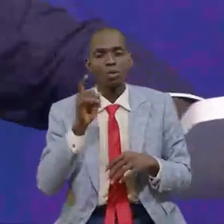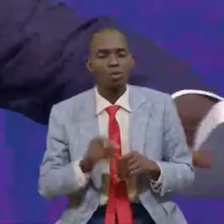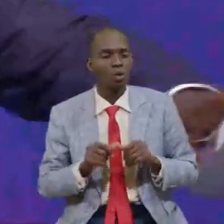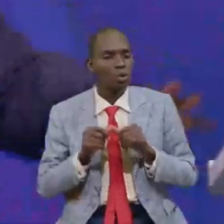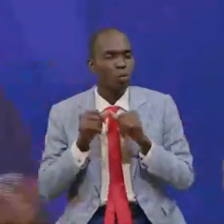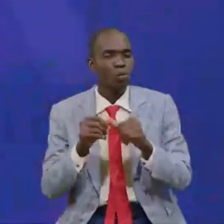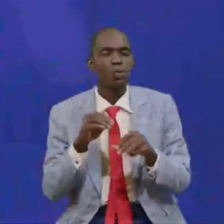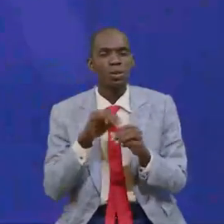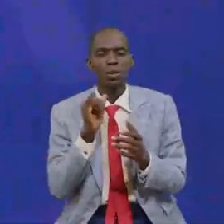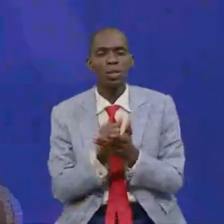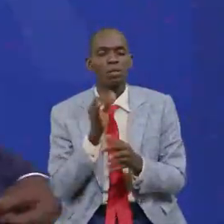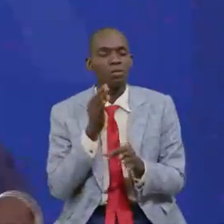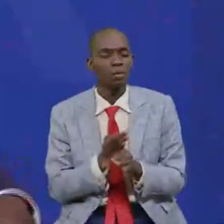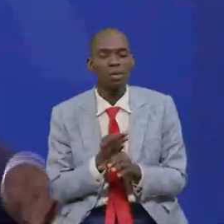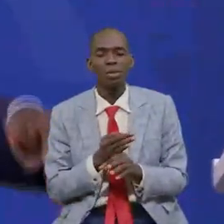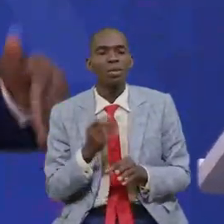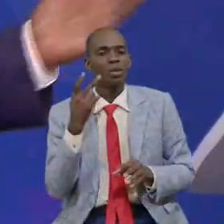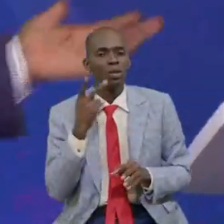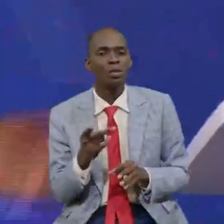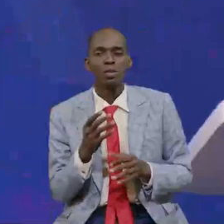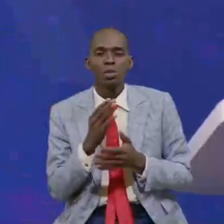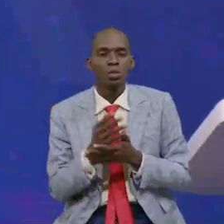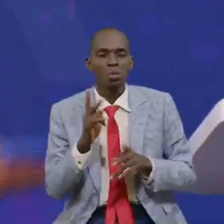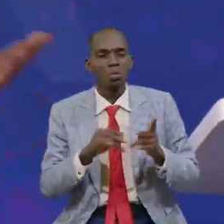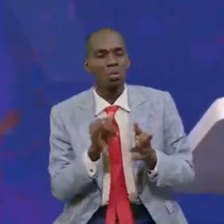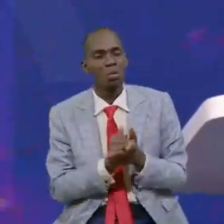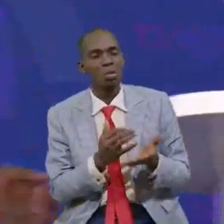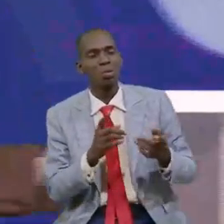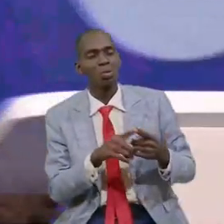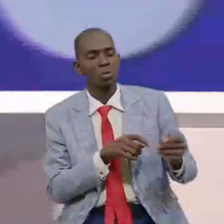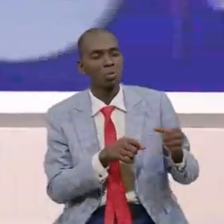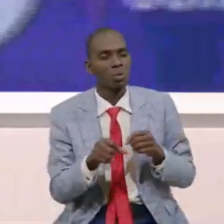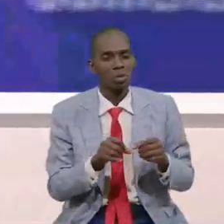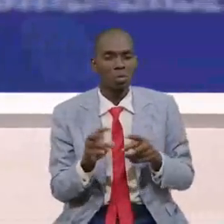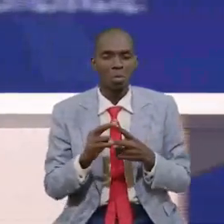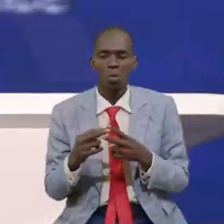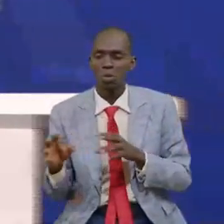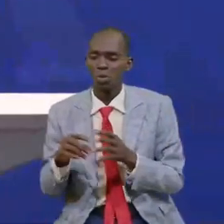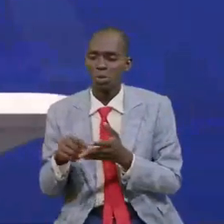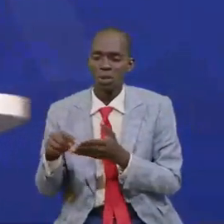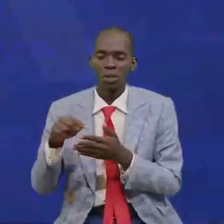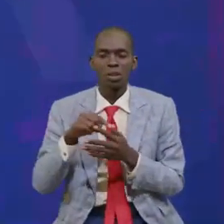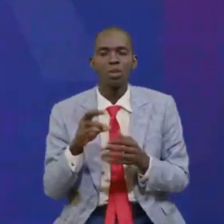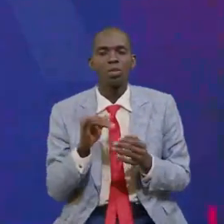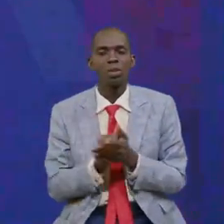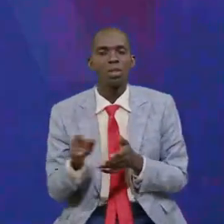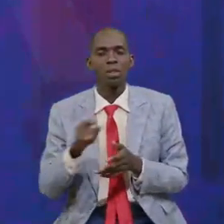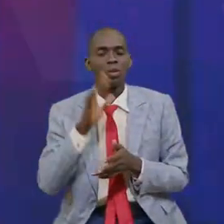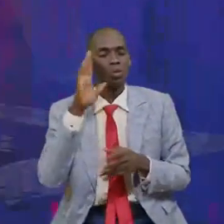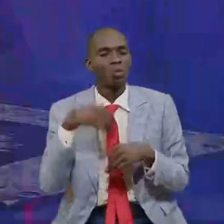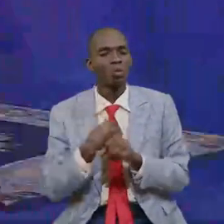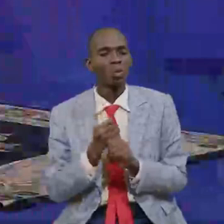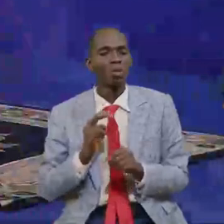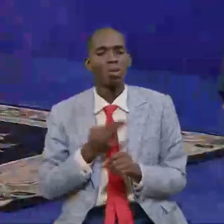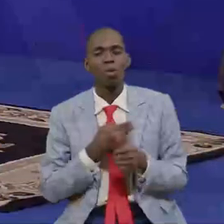qui viendra dans nos vies, ceux-là qui veulent se battre, faire ceci ou cela, pour qu'ils nous amènent à abandonner notre foi.